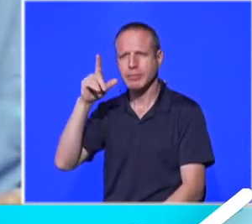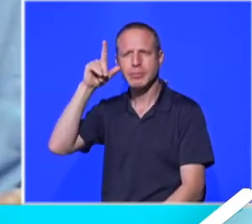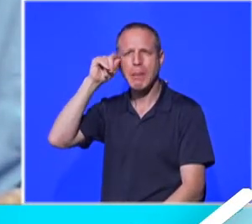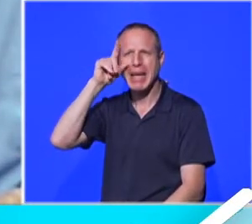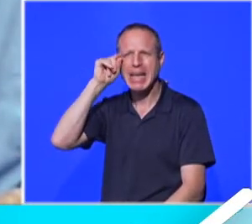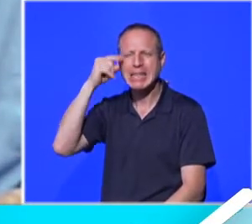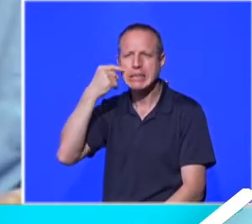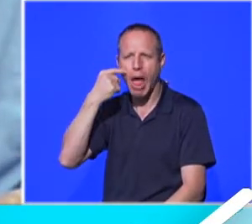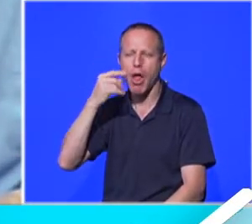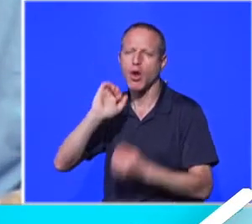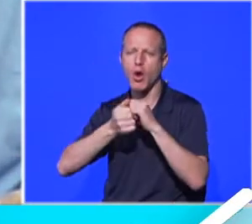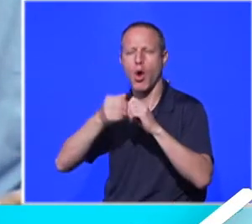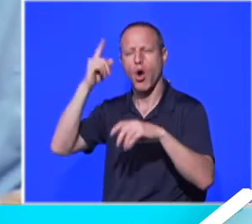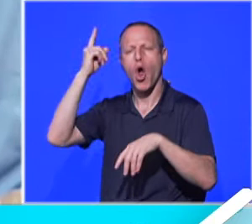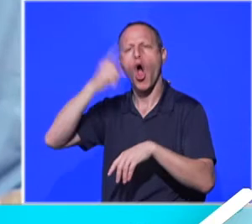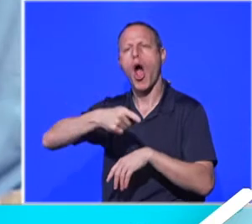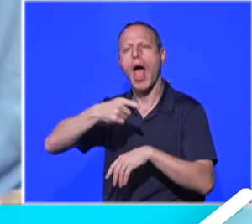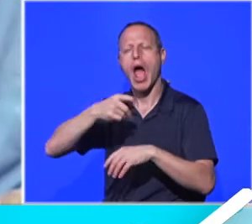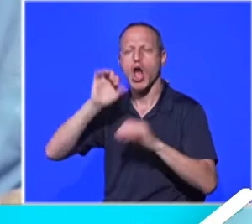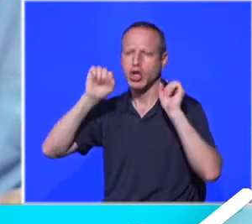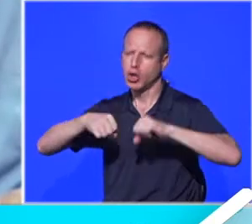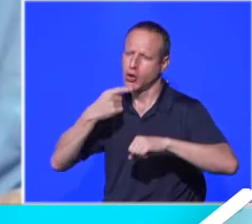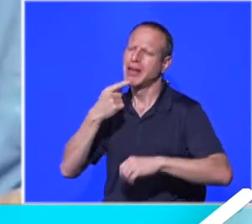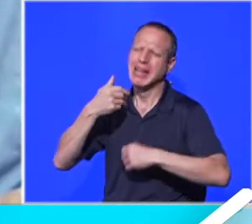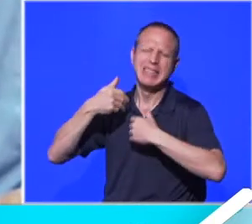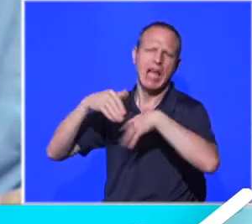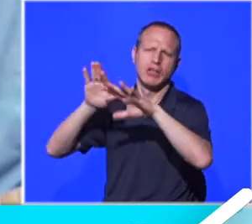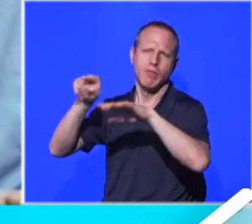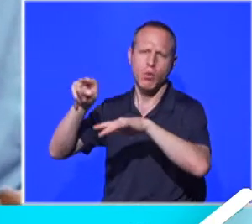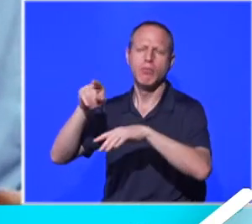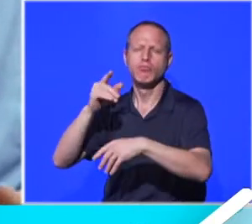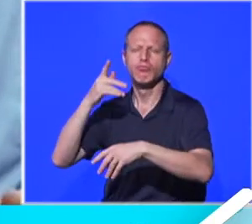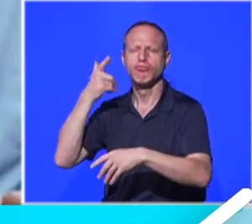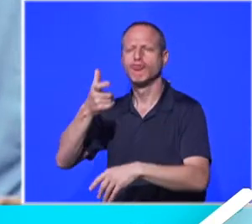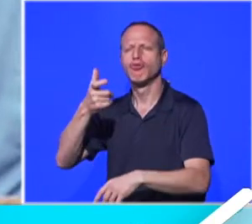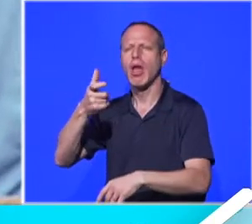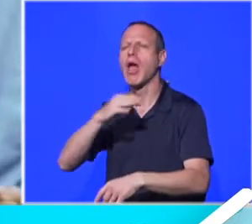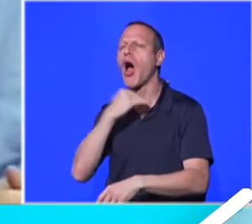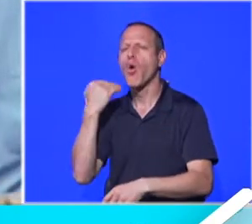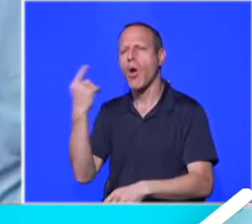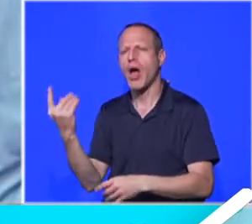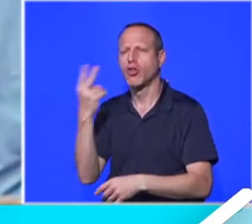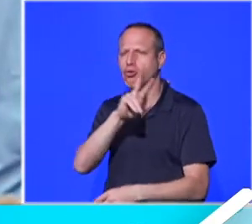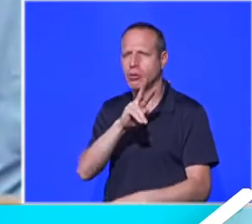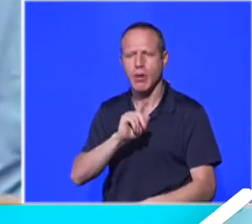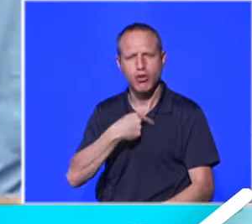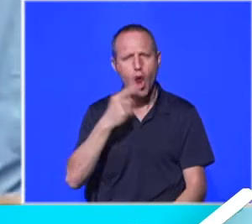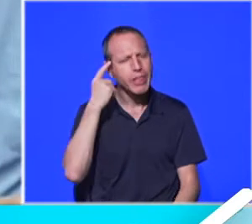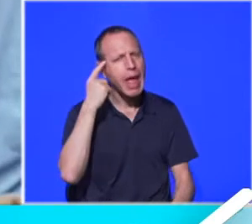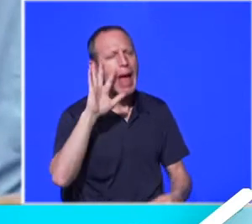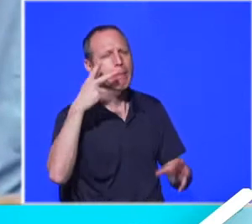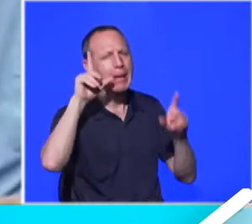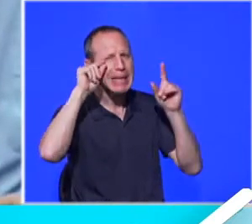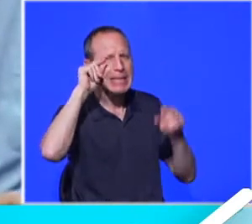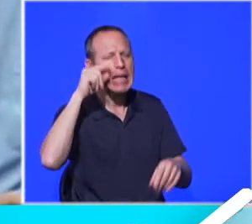או בהוראה, השלטון אומר, עזבו אותם, שיהרגו אחד את השני? אני לא יודע אם בקריצה, אני יודע שיש פה